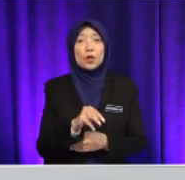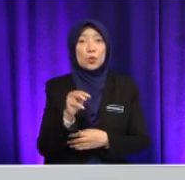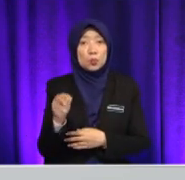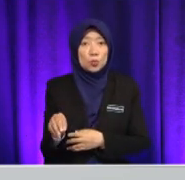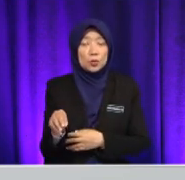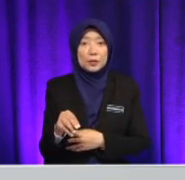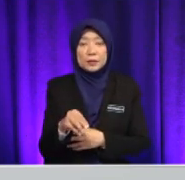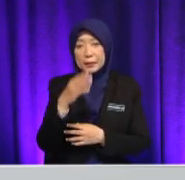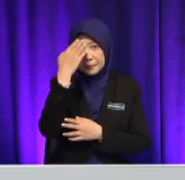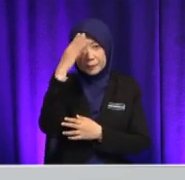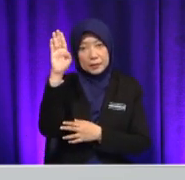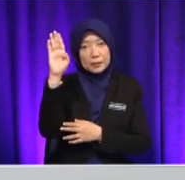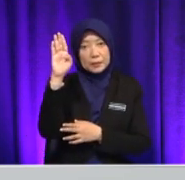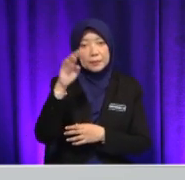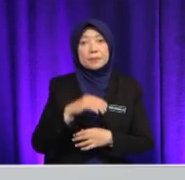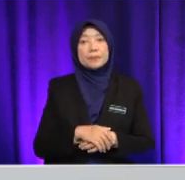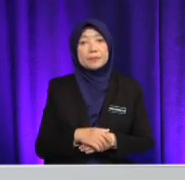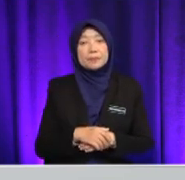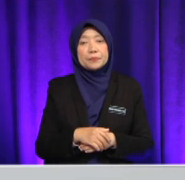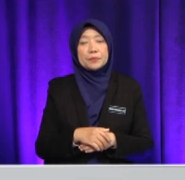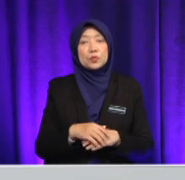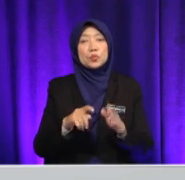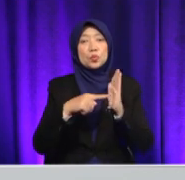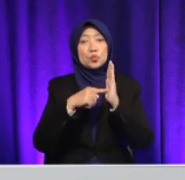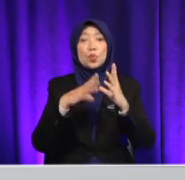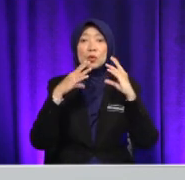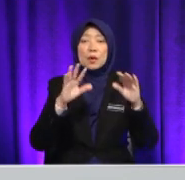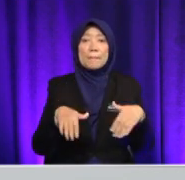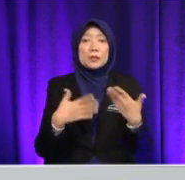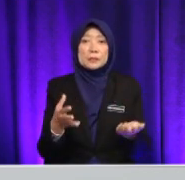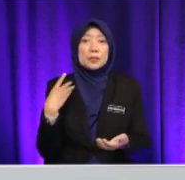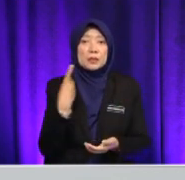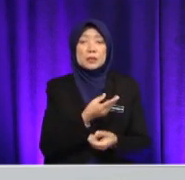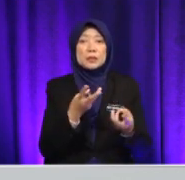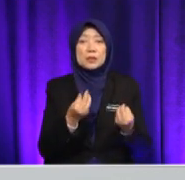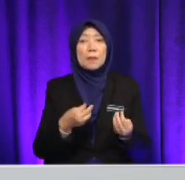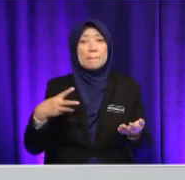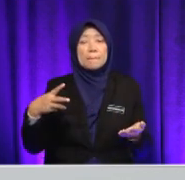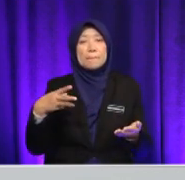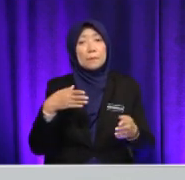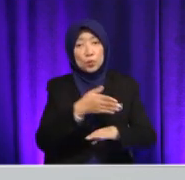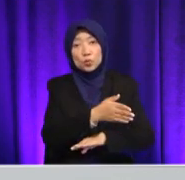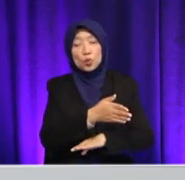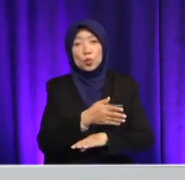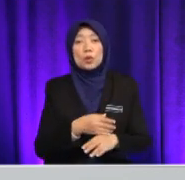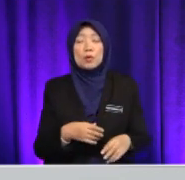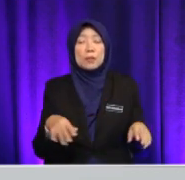diberi tunjuk aja macam mana yang kita nak potong anak Potong